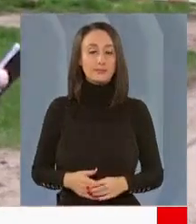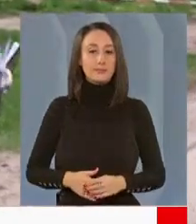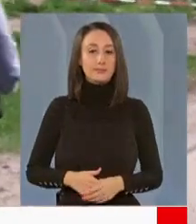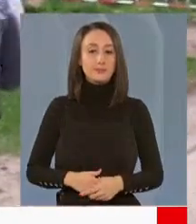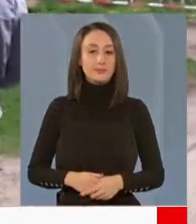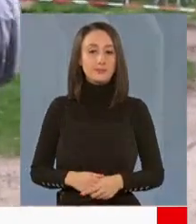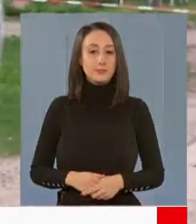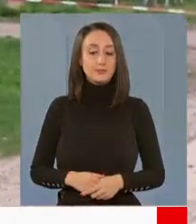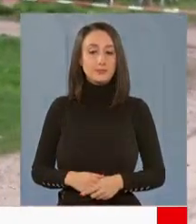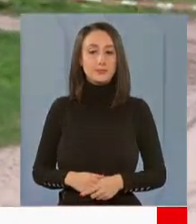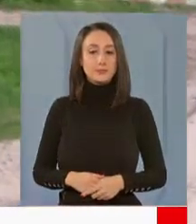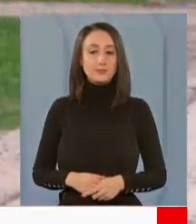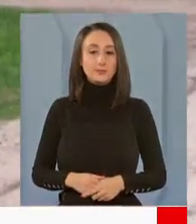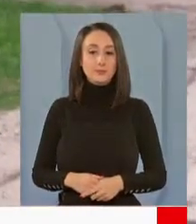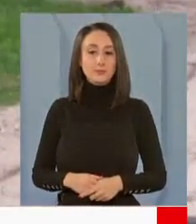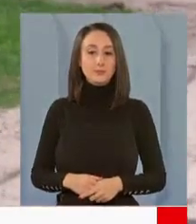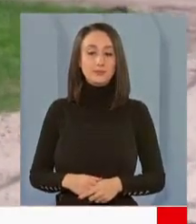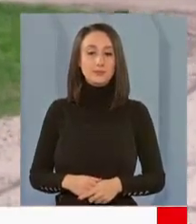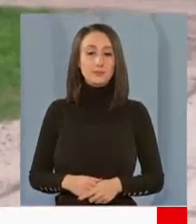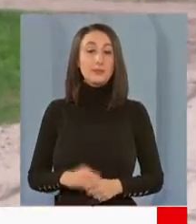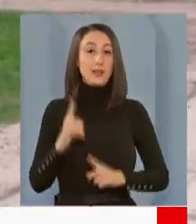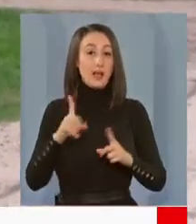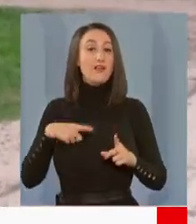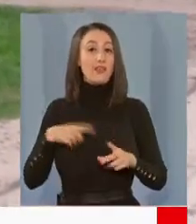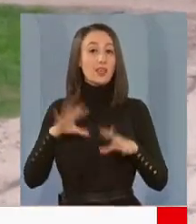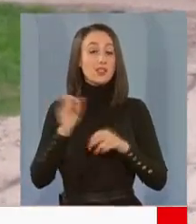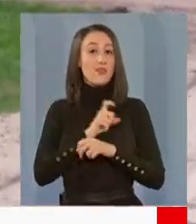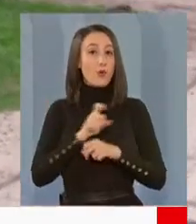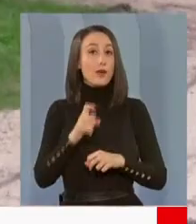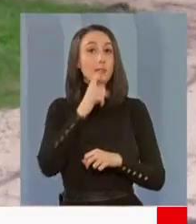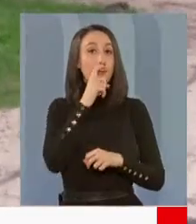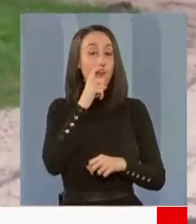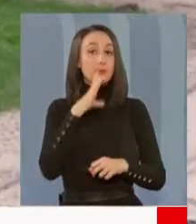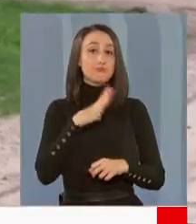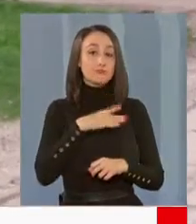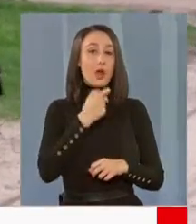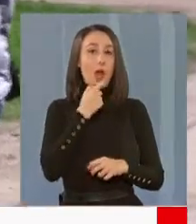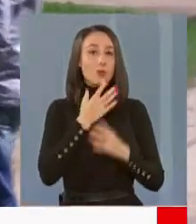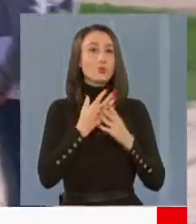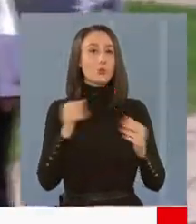cauzele și împrejurările în care s a produs tragedia dacă va fi găsit vinovat bărbatul riscă ancret după gratii